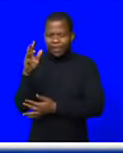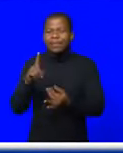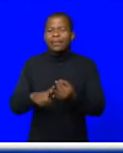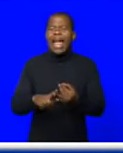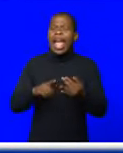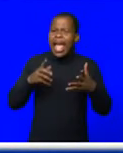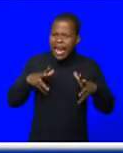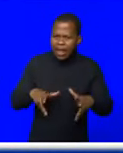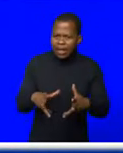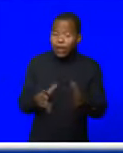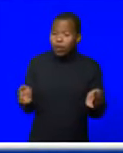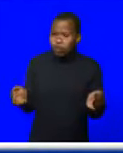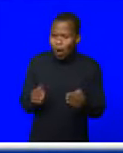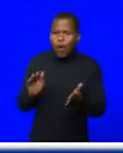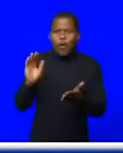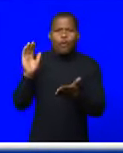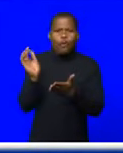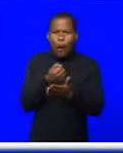sibone lobumgcoka ukuthi